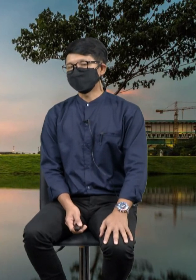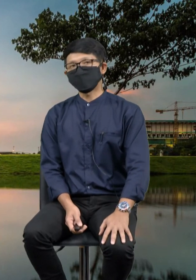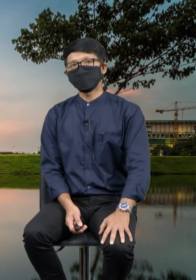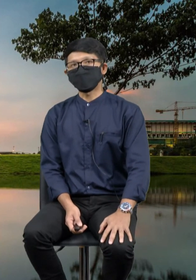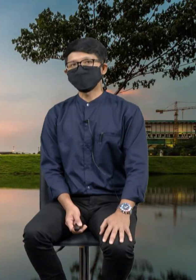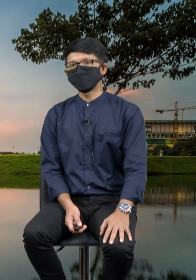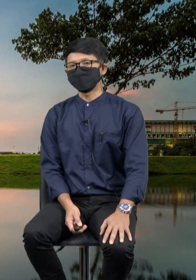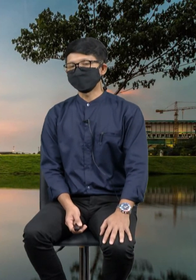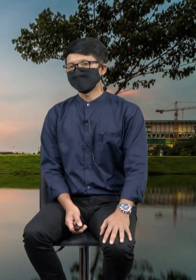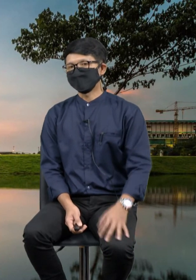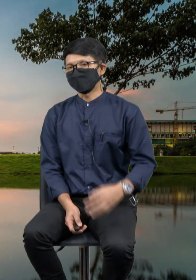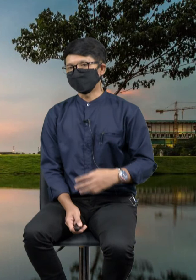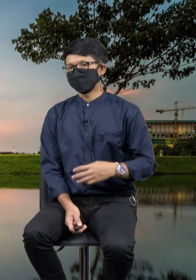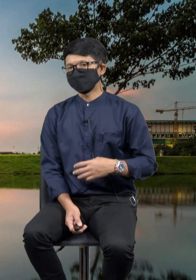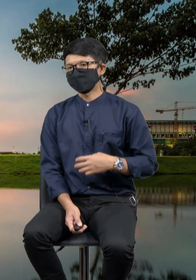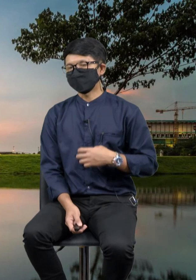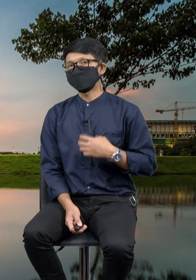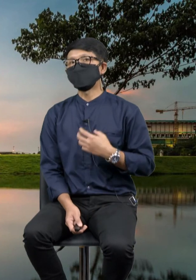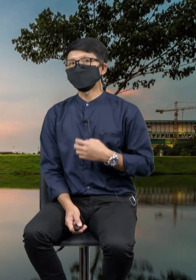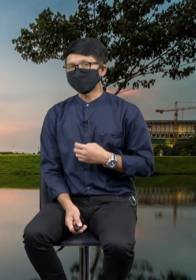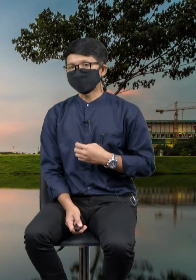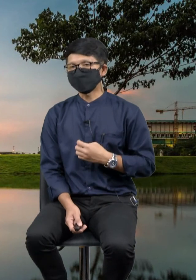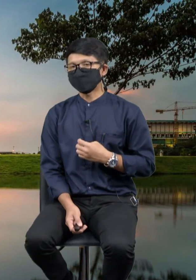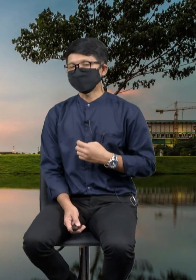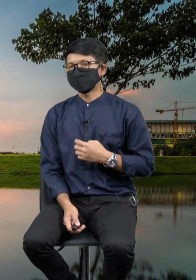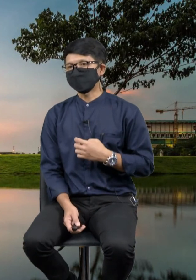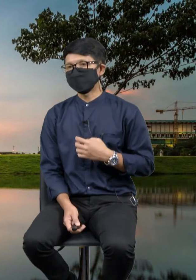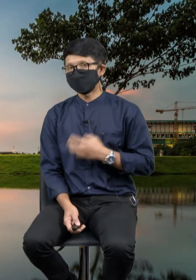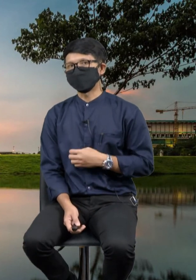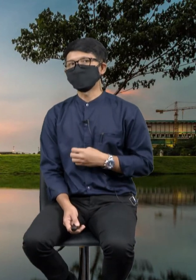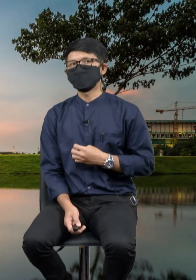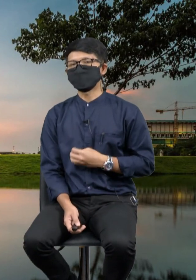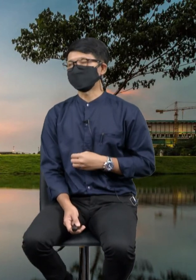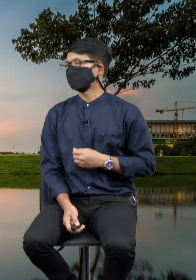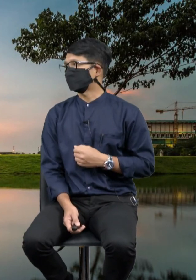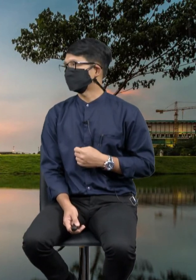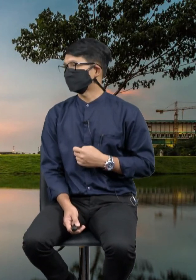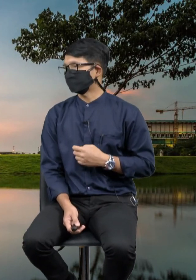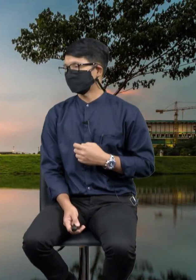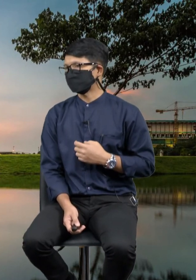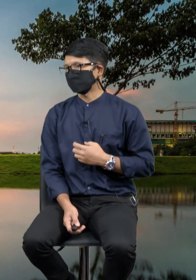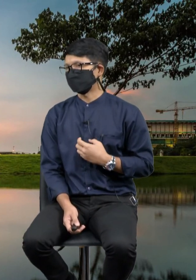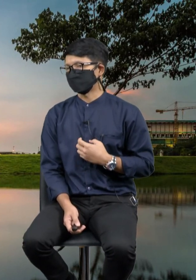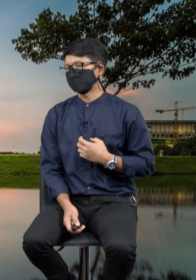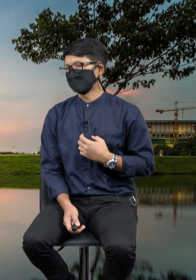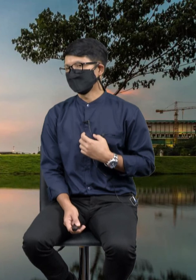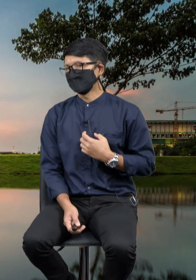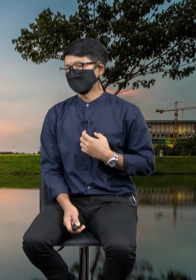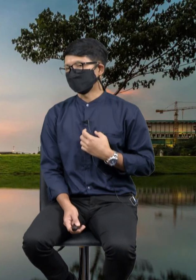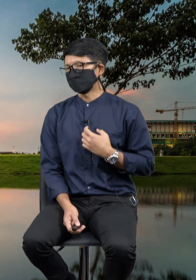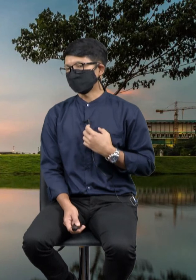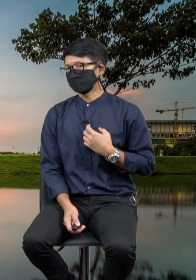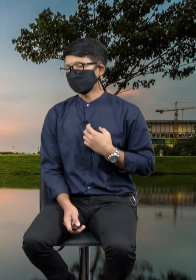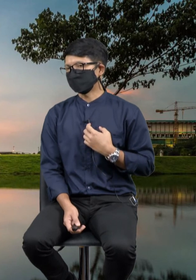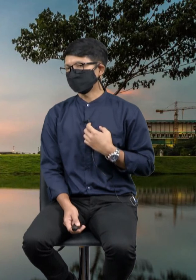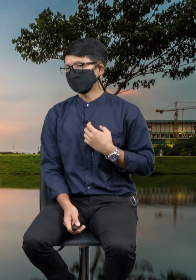ามีระยะเวลาที่เตรียมพร้อมนะครับว่าถ้ามีเหตุหรือว่ามีสถานการณ์ที่คิดว่าน่าจะเกิดเหตุเนี่ย